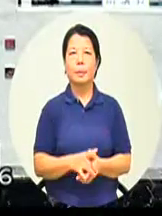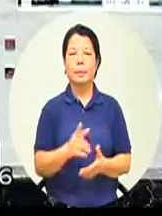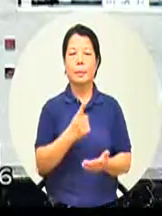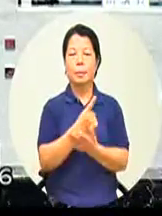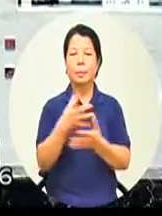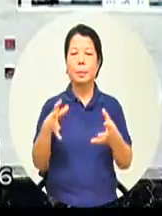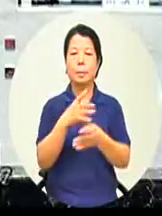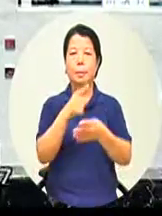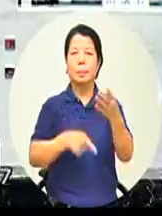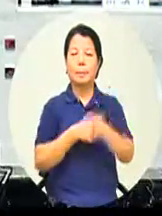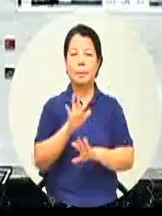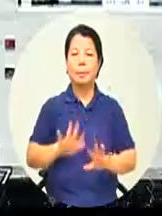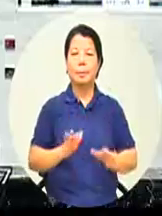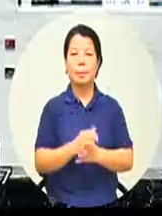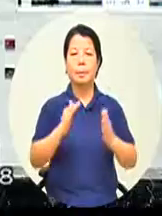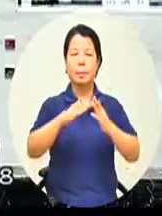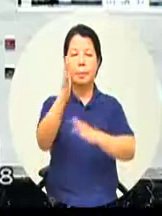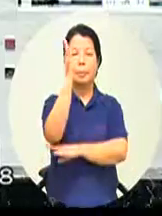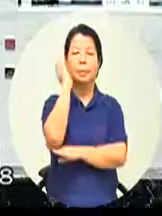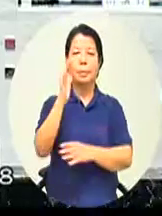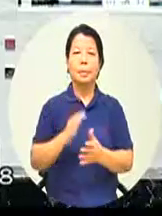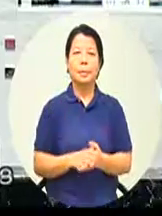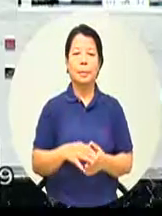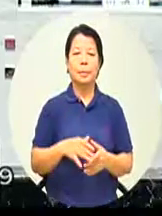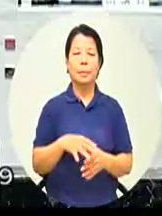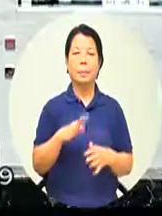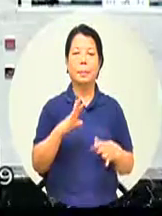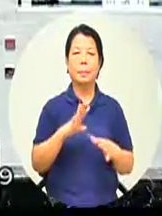同仁及市府各位的协主管，我们